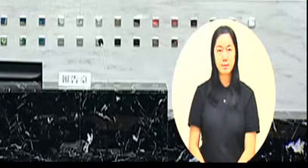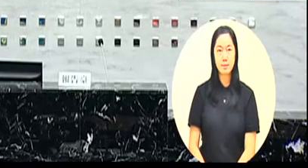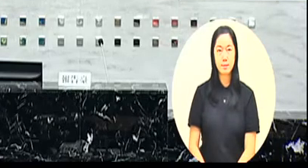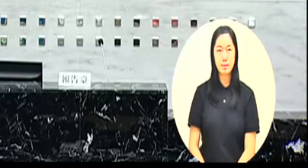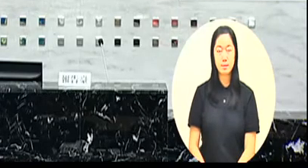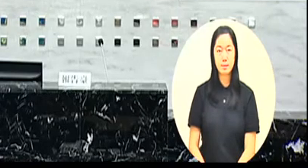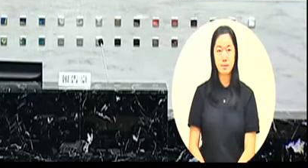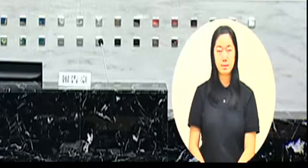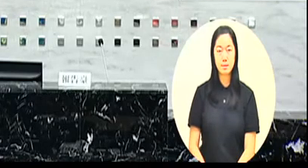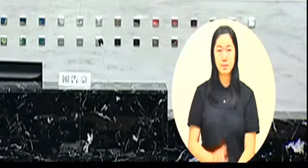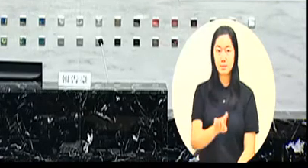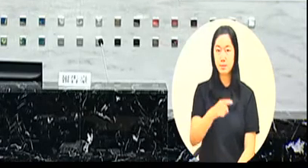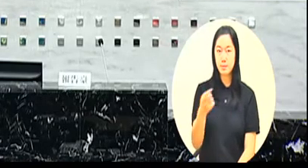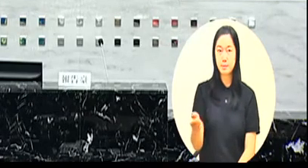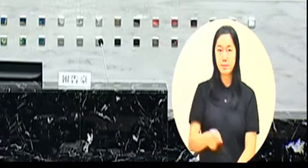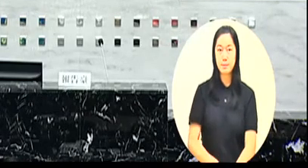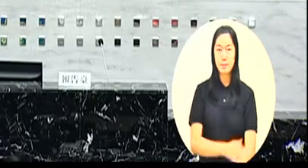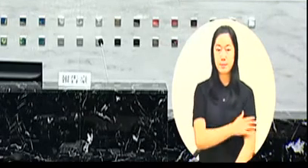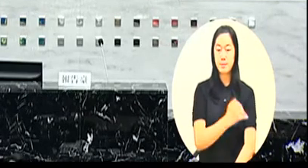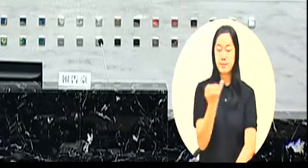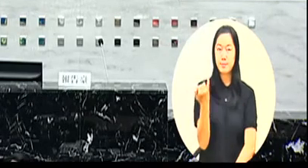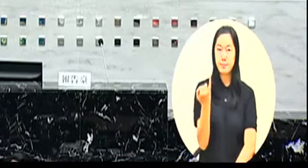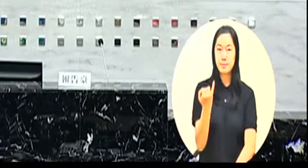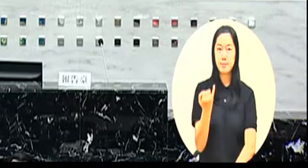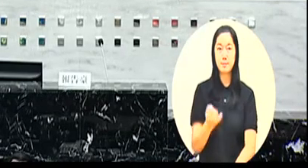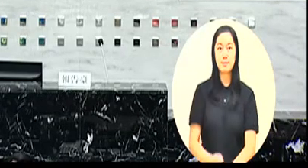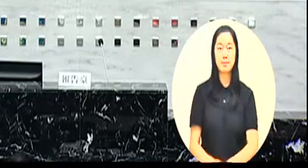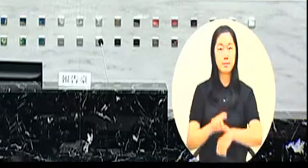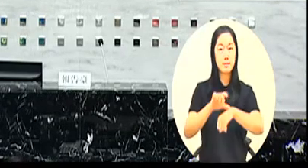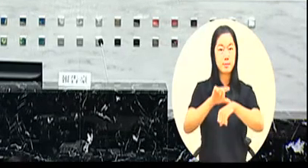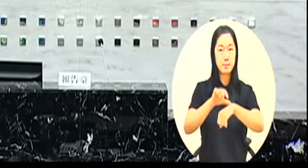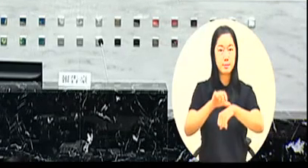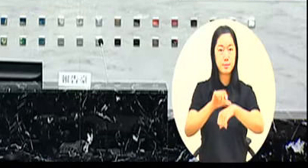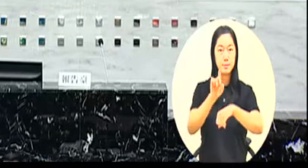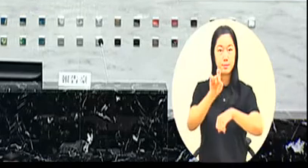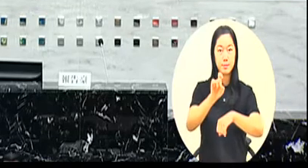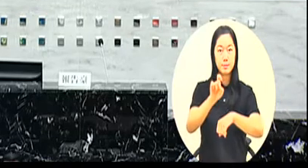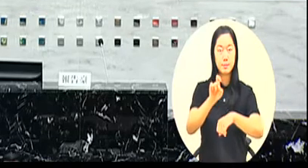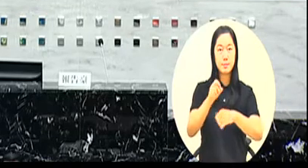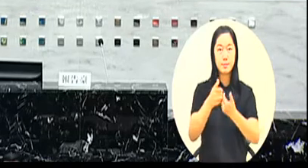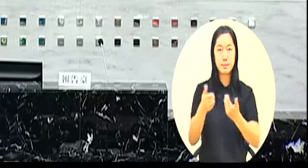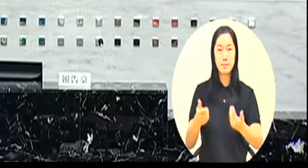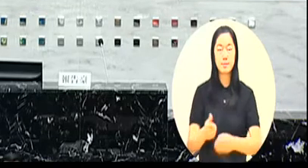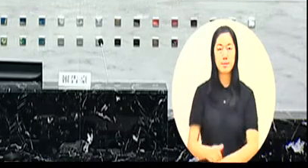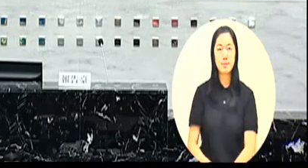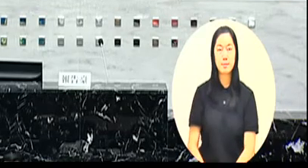我们请陈丽珍陈议员咨询，时间十分钟。